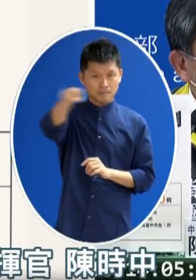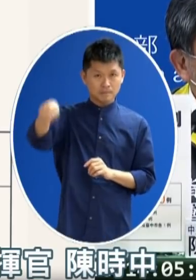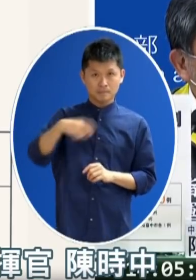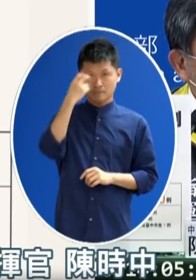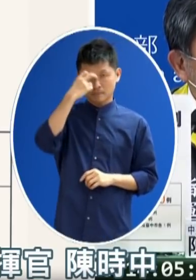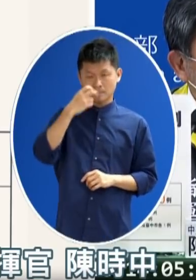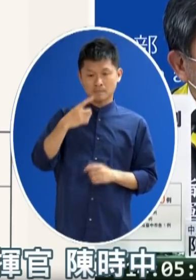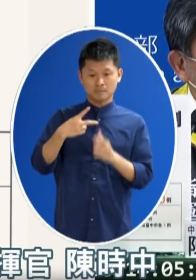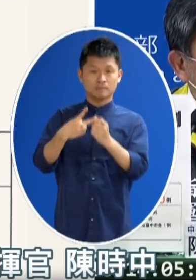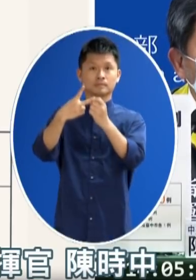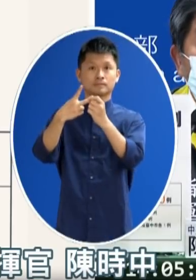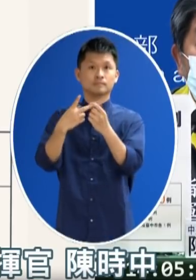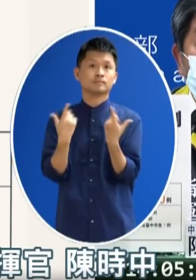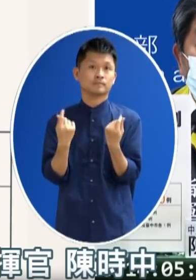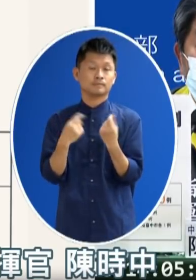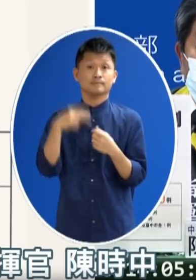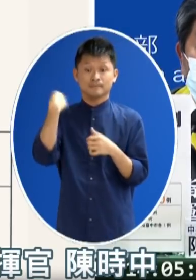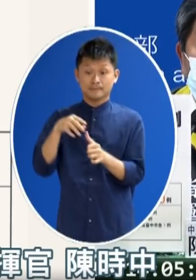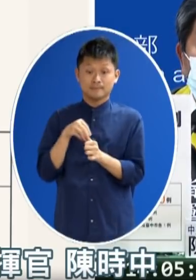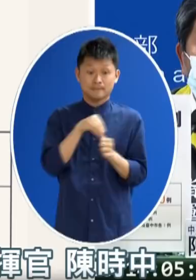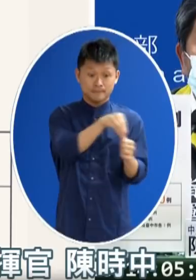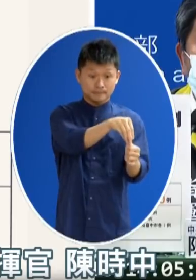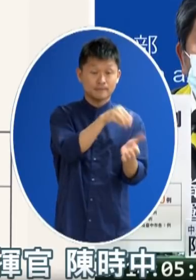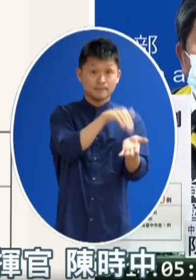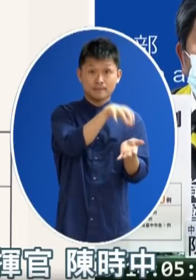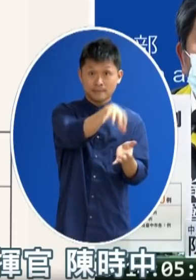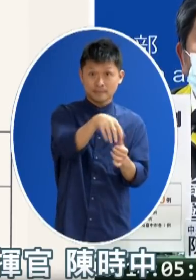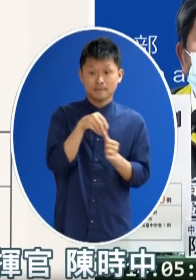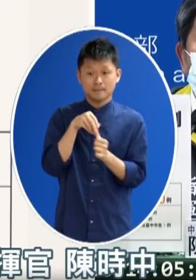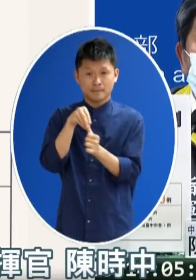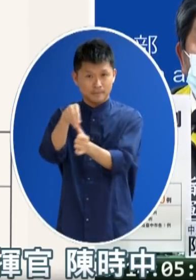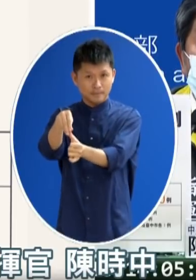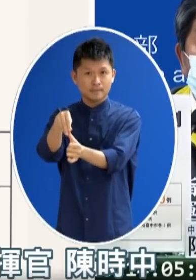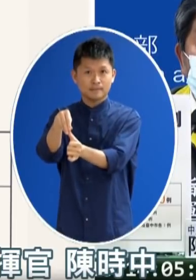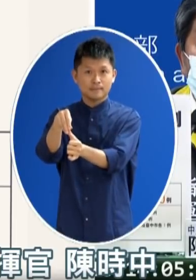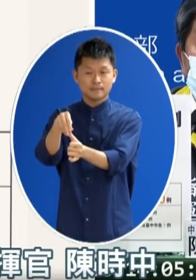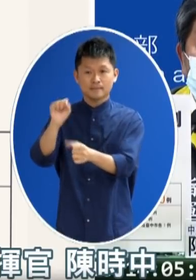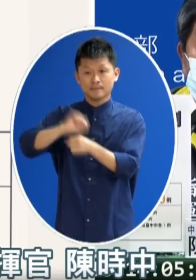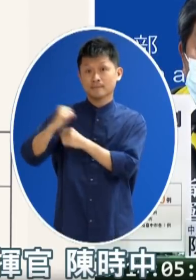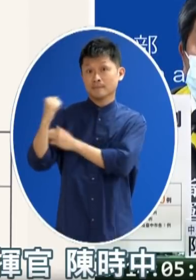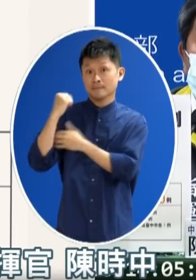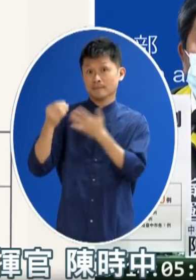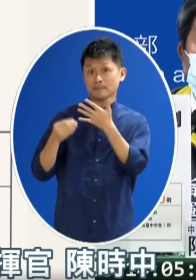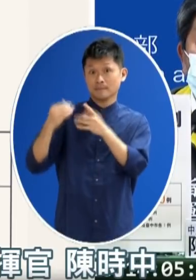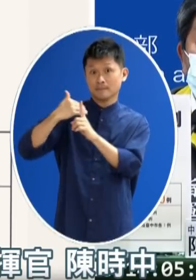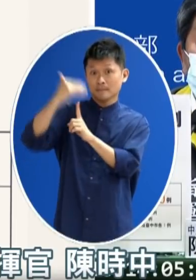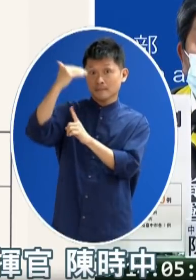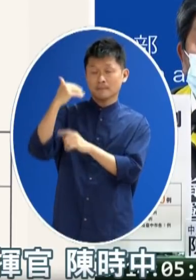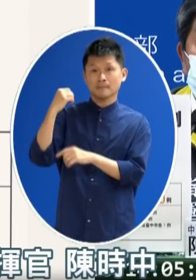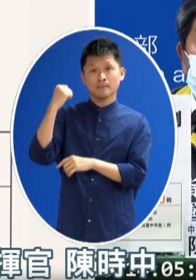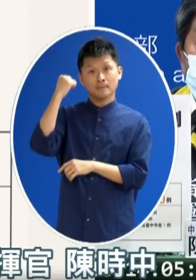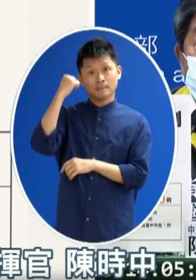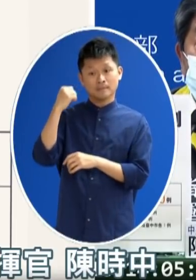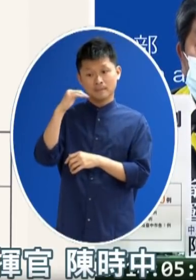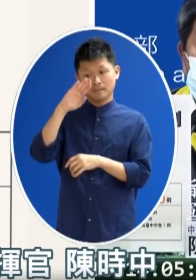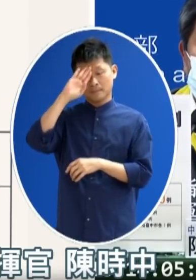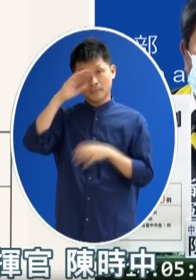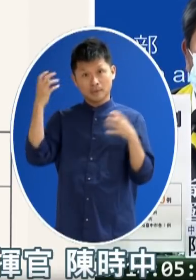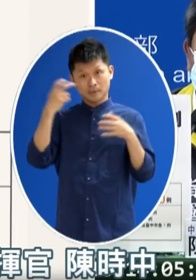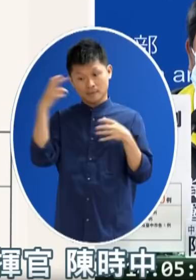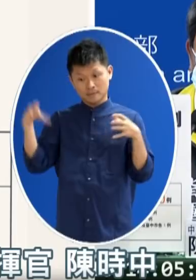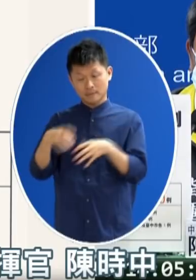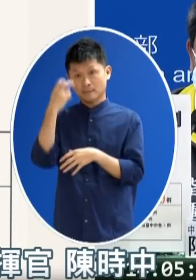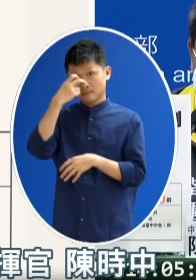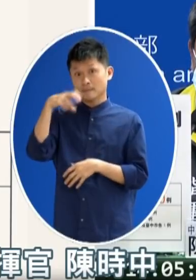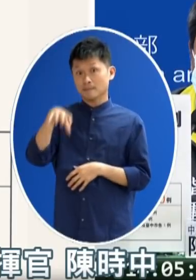再把他再把他送到相关医院或者我们的加强版的集中检疫所哈。那我相信这个哈，